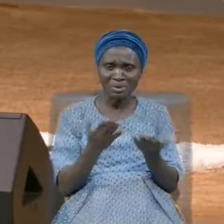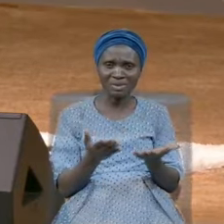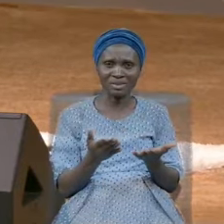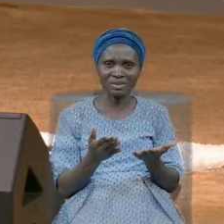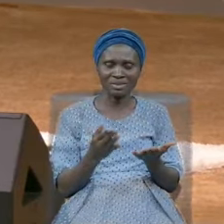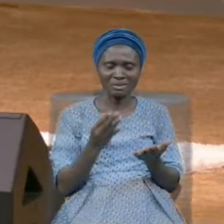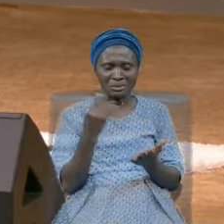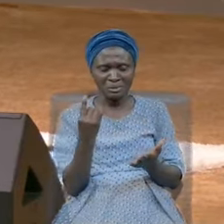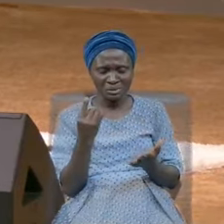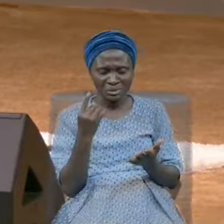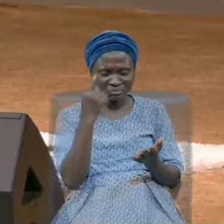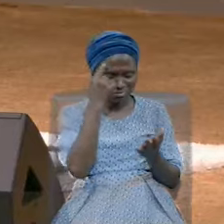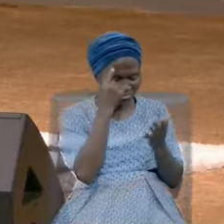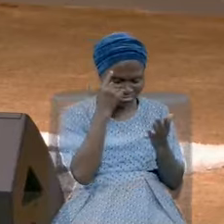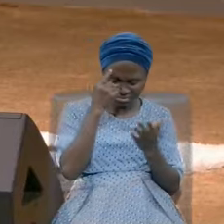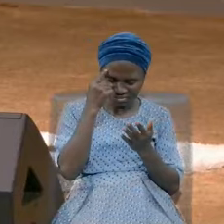puis on médite.